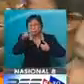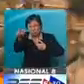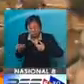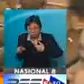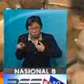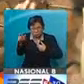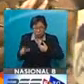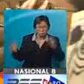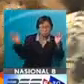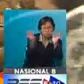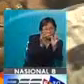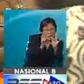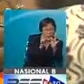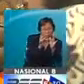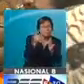yang